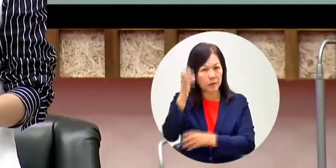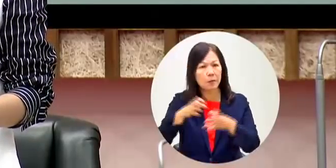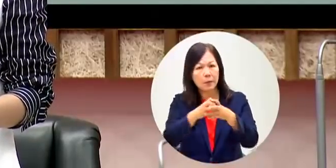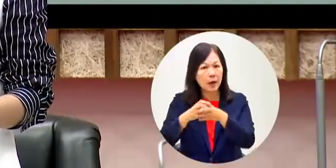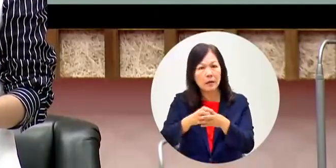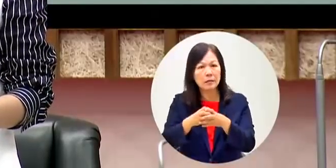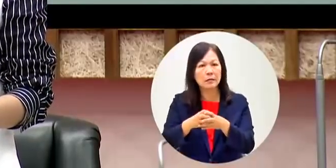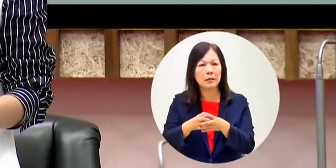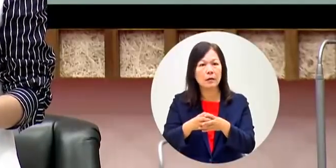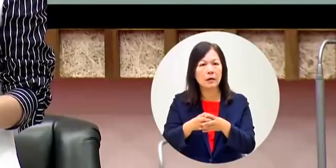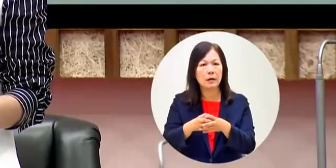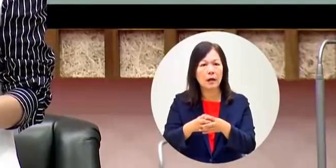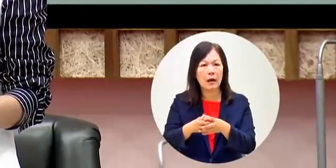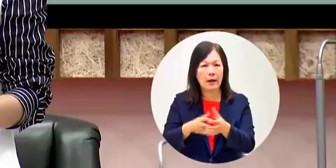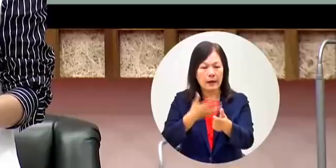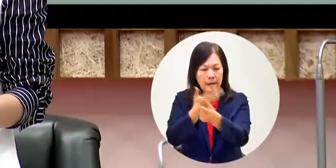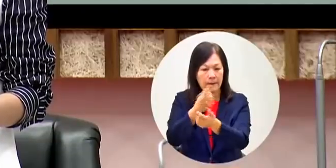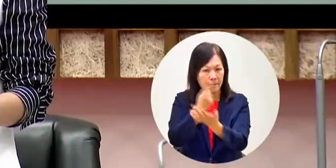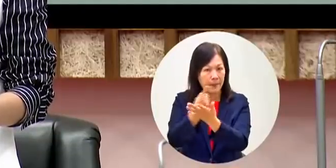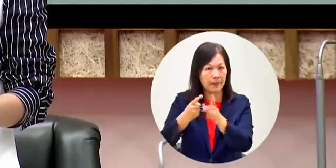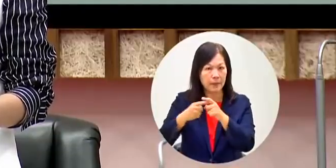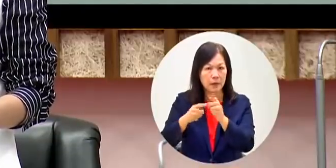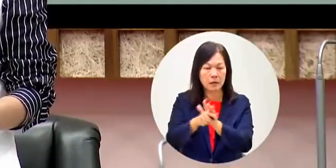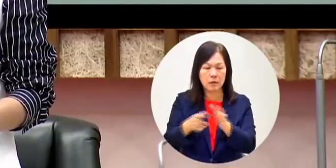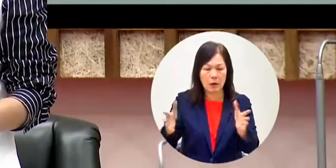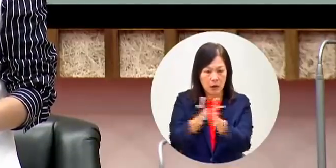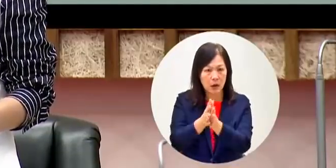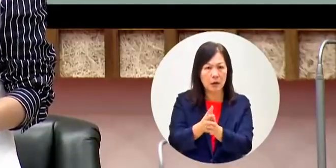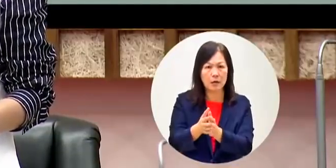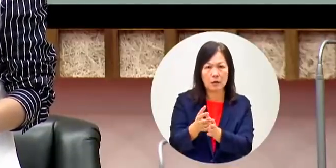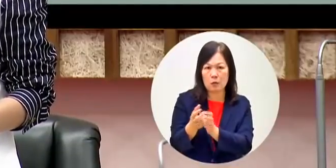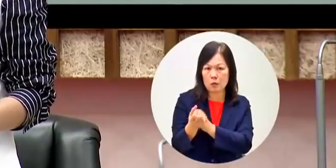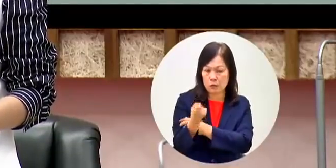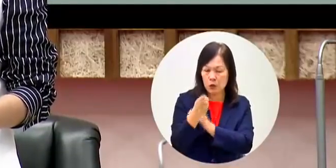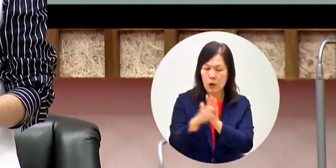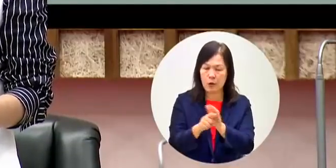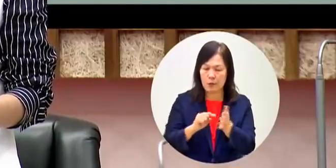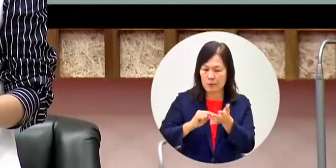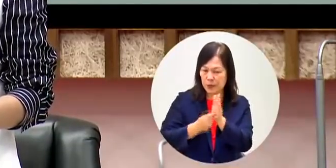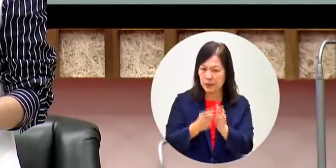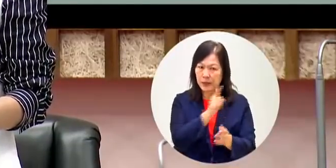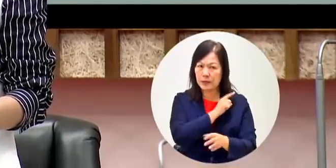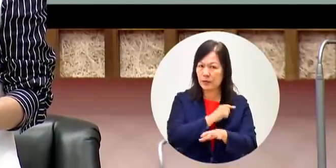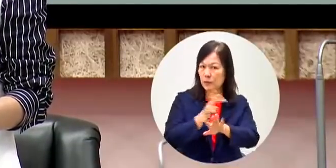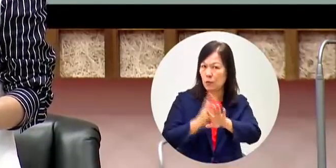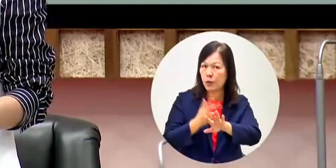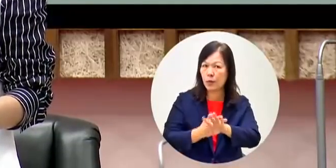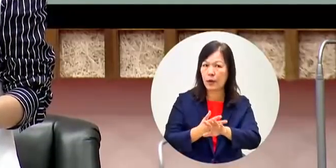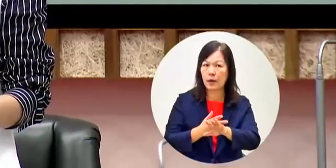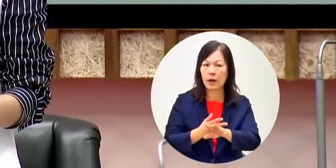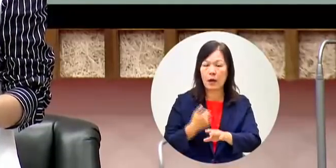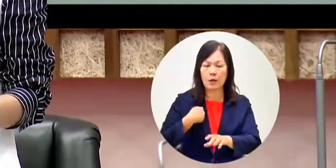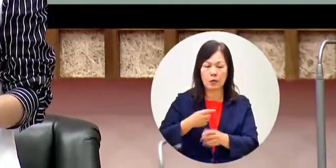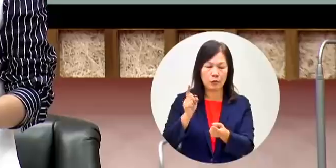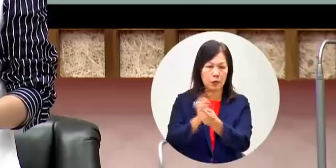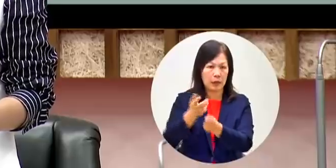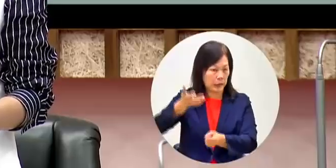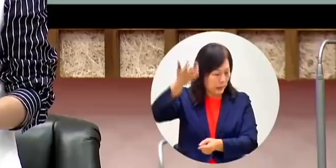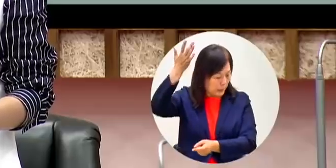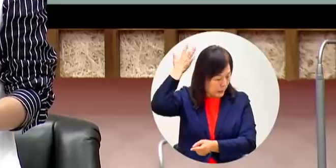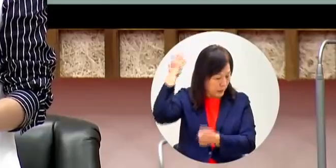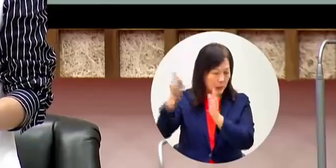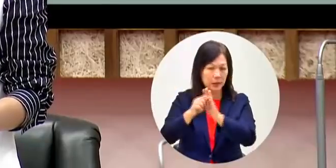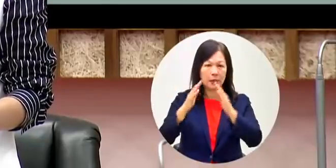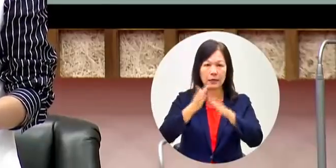位都可以合力发挥所长，以及改善过去呢我们讲的市政的一些缺失，